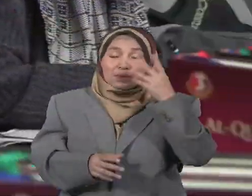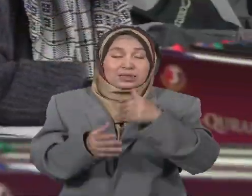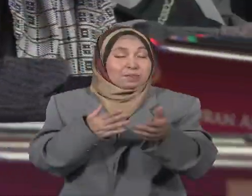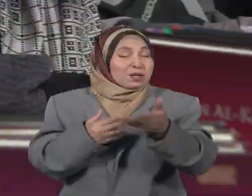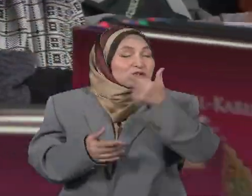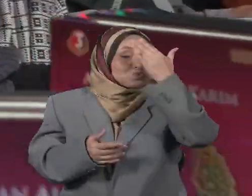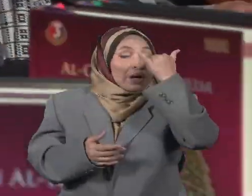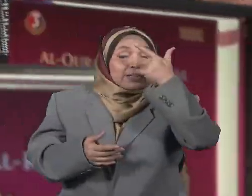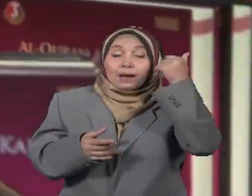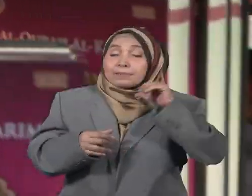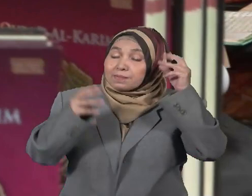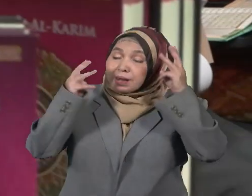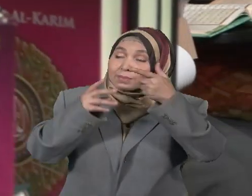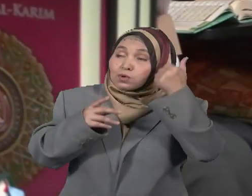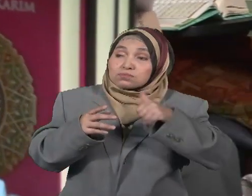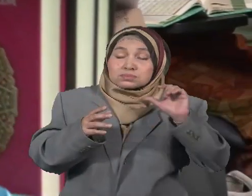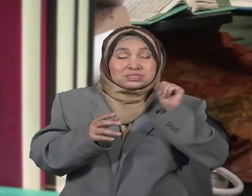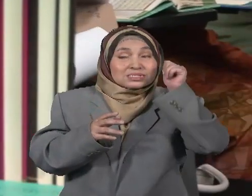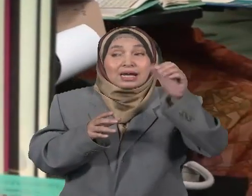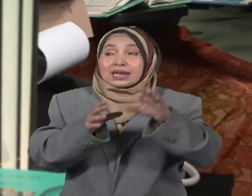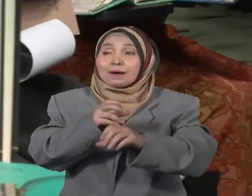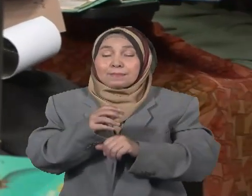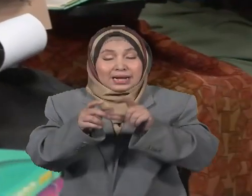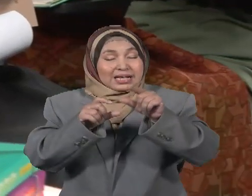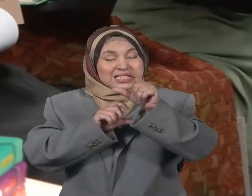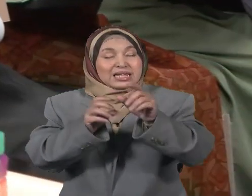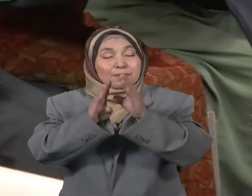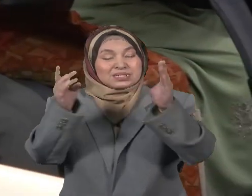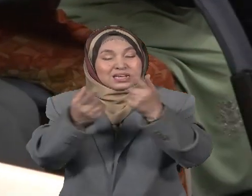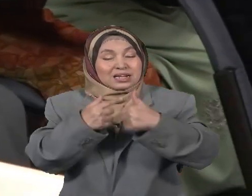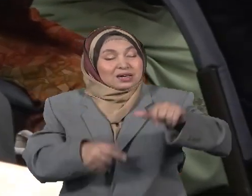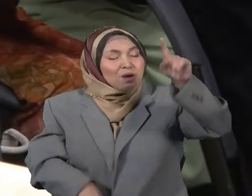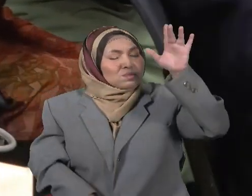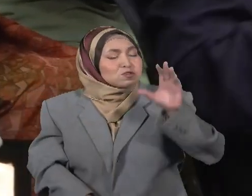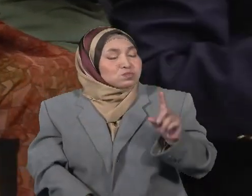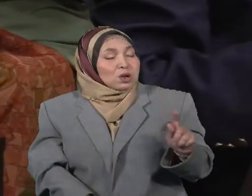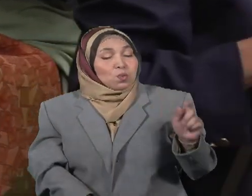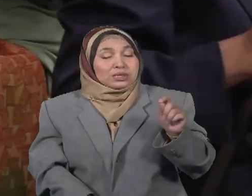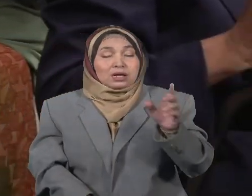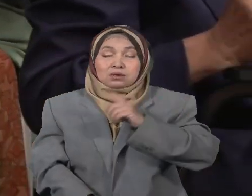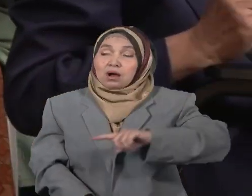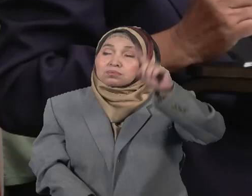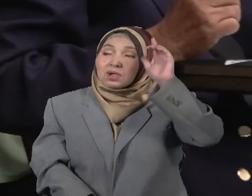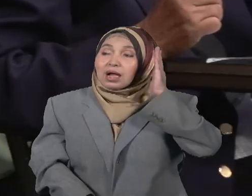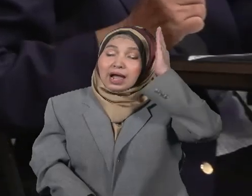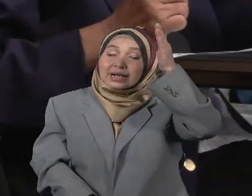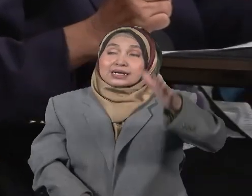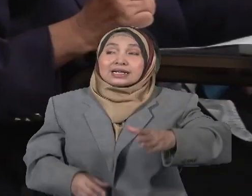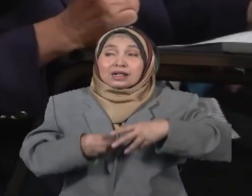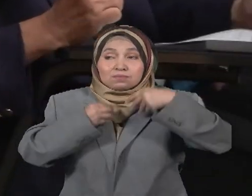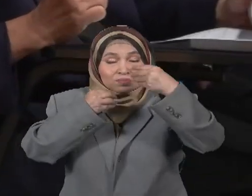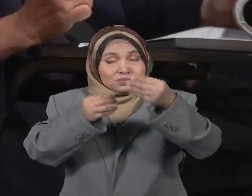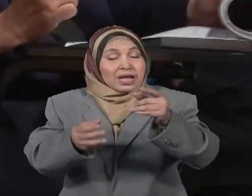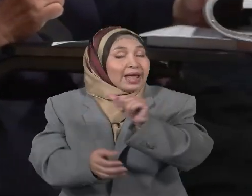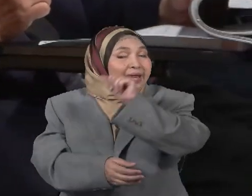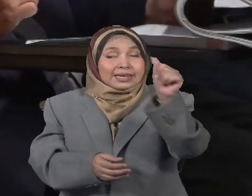tak bimbang? Kerana mereka ini akan dapat ganjaran yang besar daripada Allah Subhanahu Wa Taala. Allah akan ganjarkan